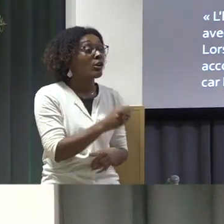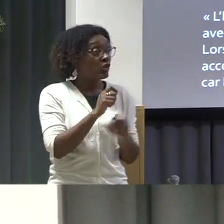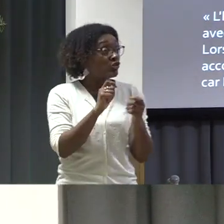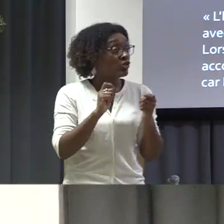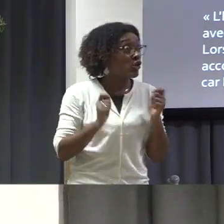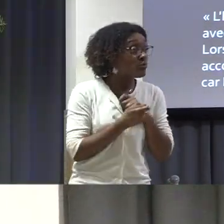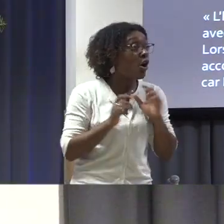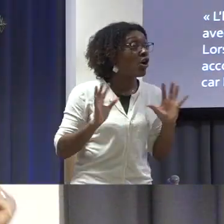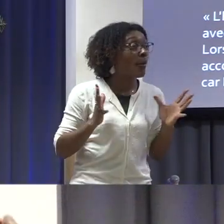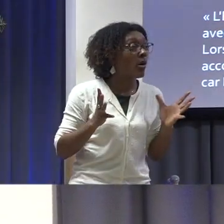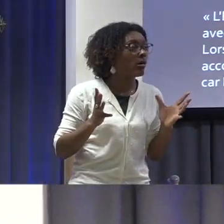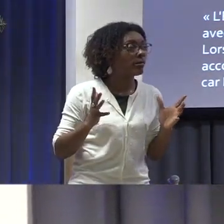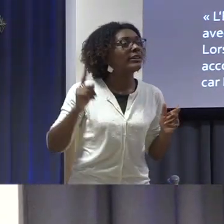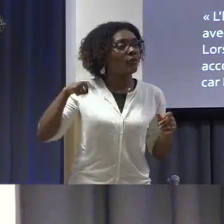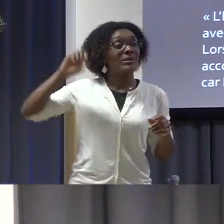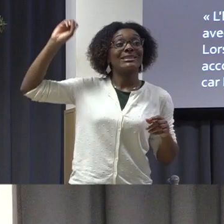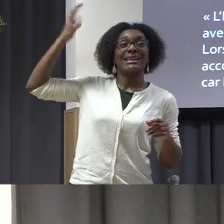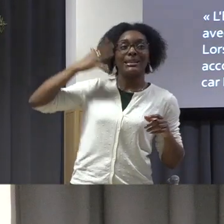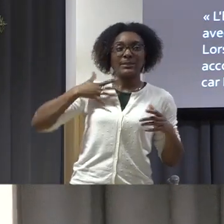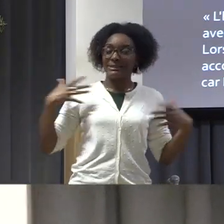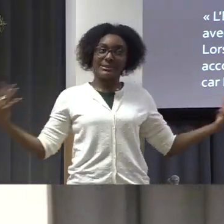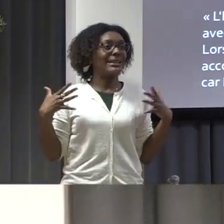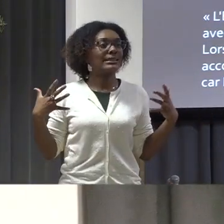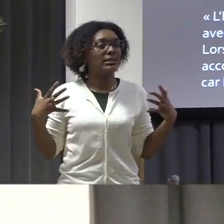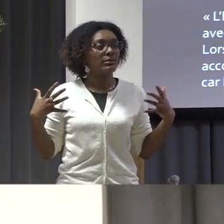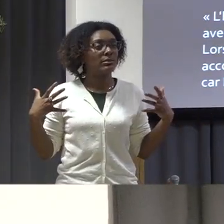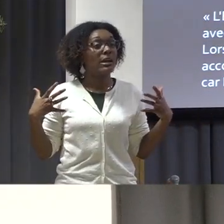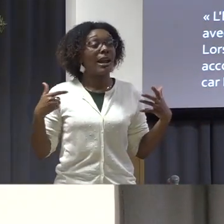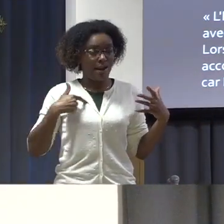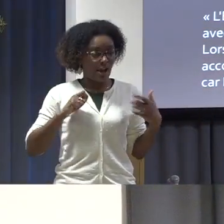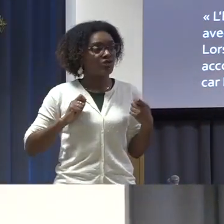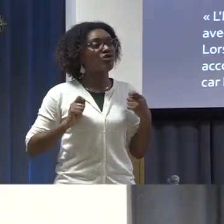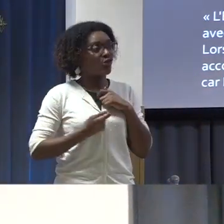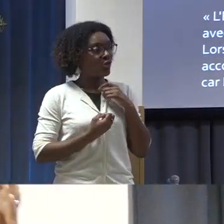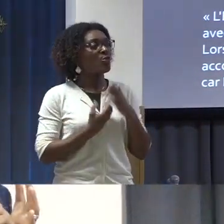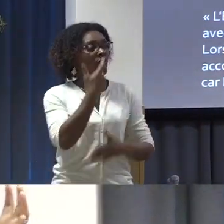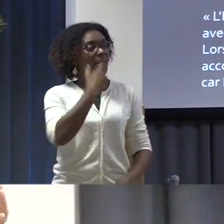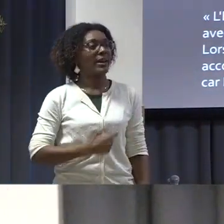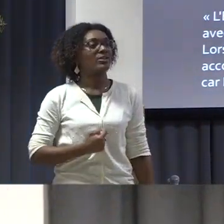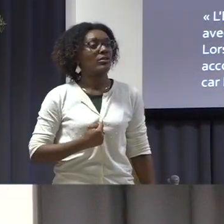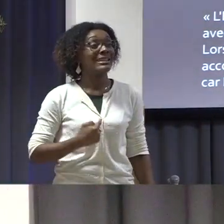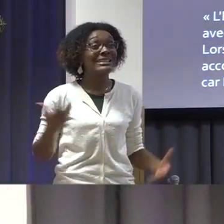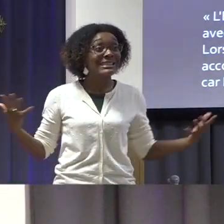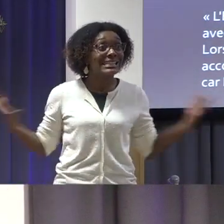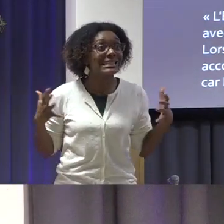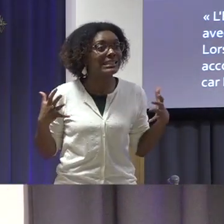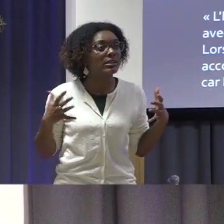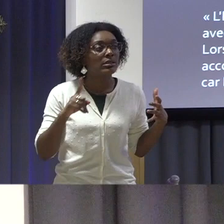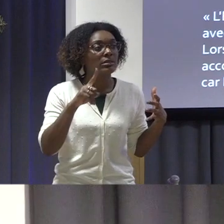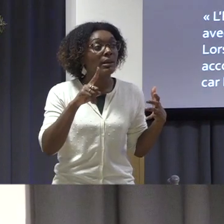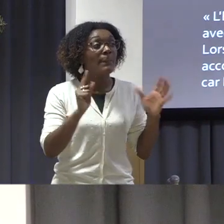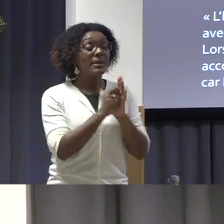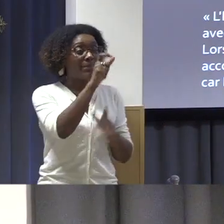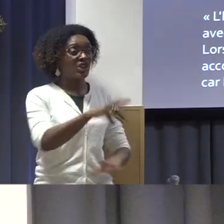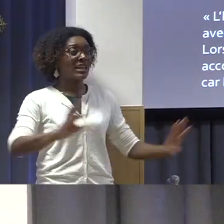saint-esprit nous saisit l'action est forte il s'agit de saisir lorsqu'on saisit quelqu'un